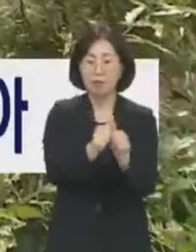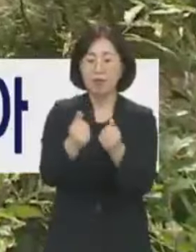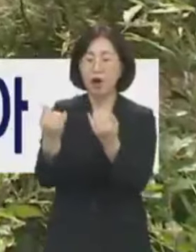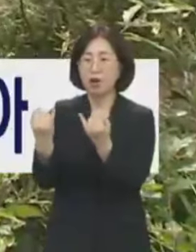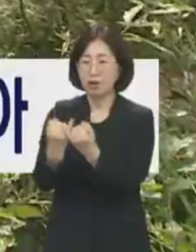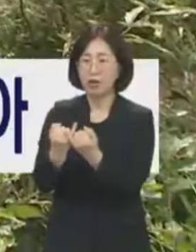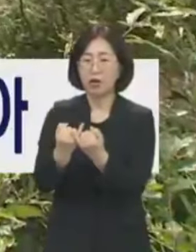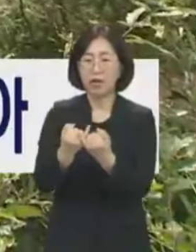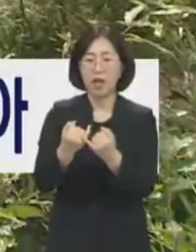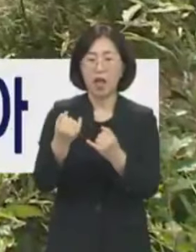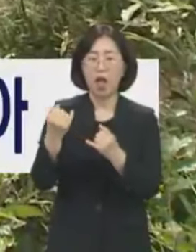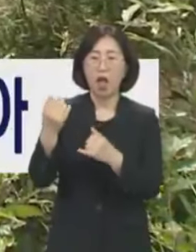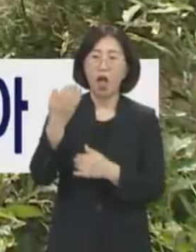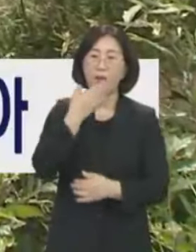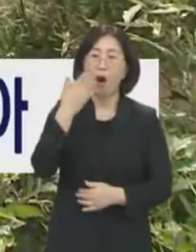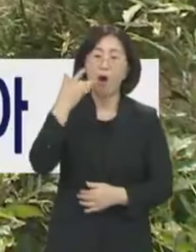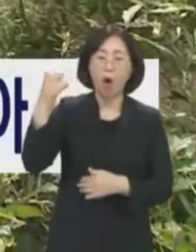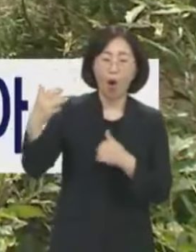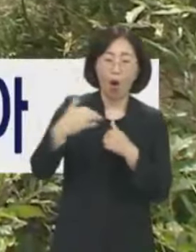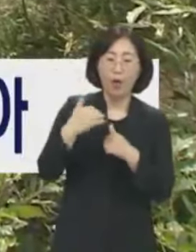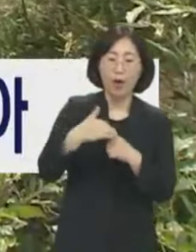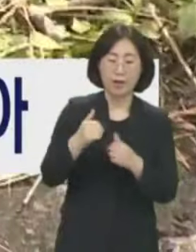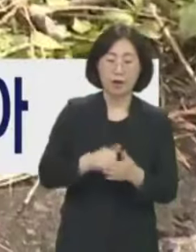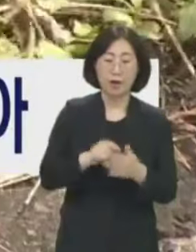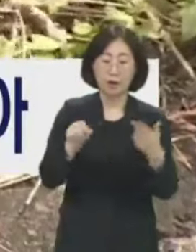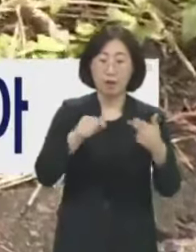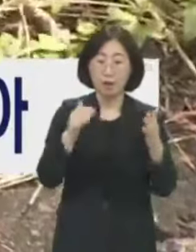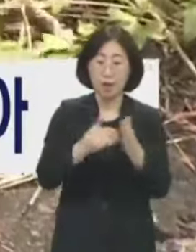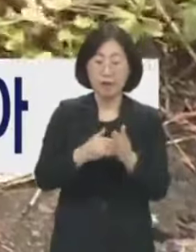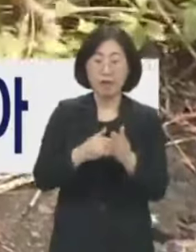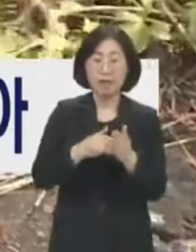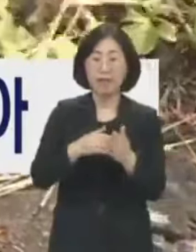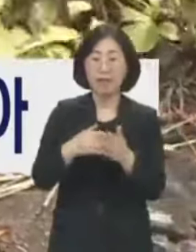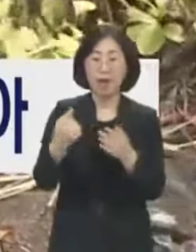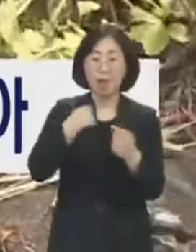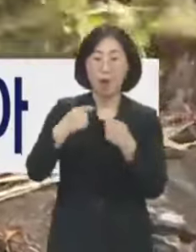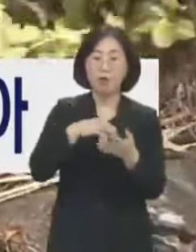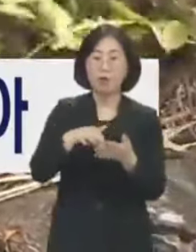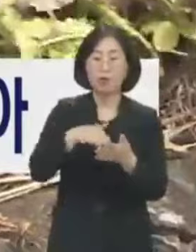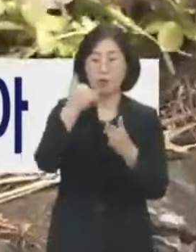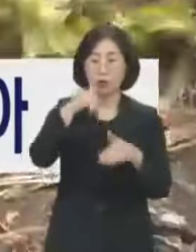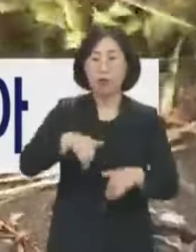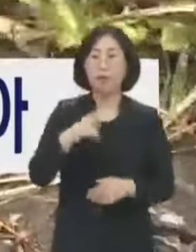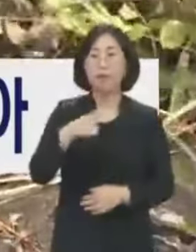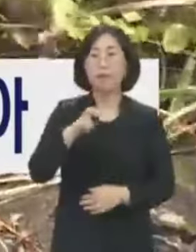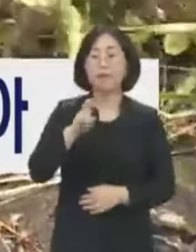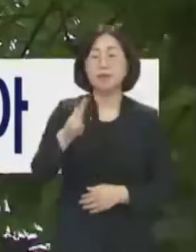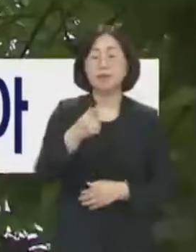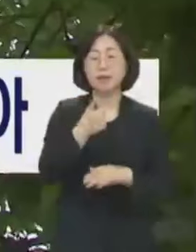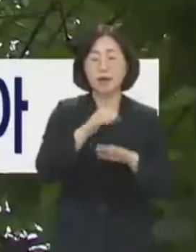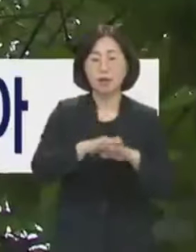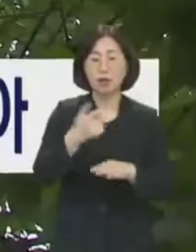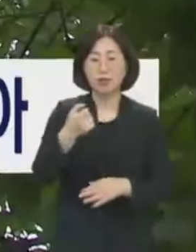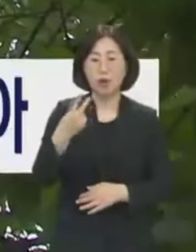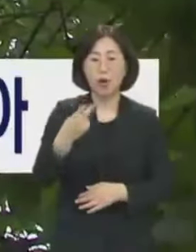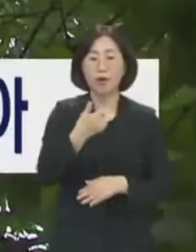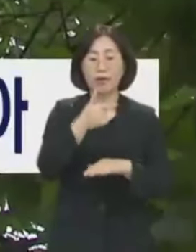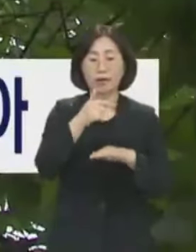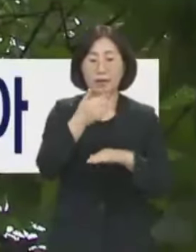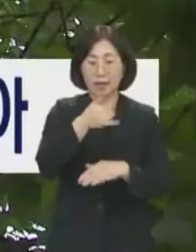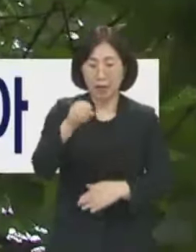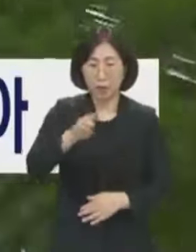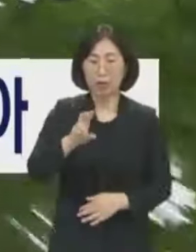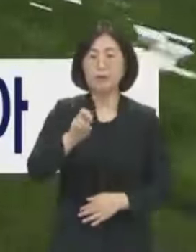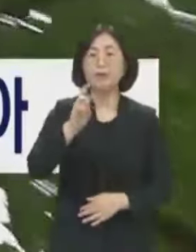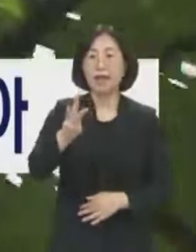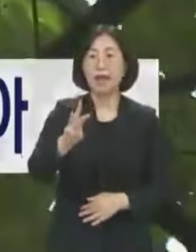쏘이기도 했습니다. 올해 7월까지 발생한 벌소임 사고는 충남 222건, 대전 56건, 세종 23건